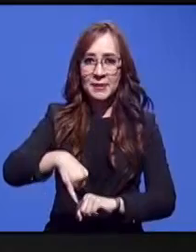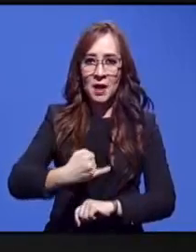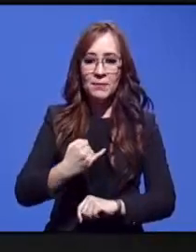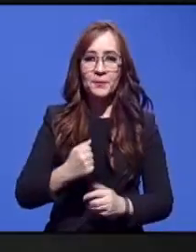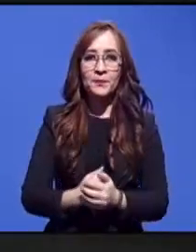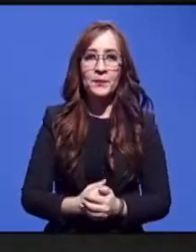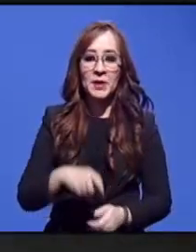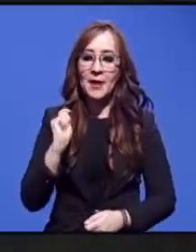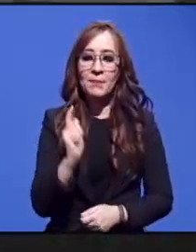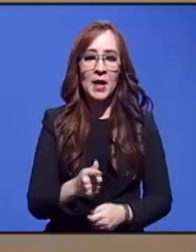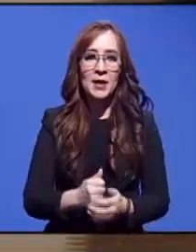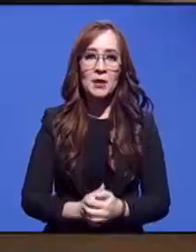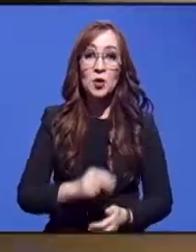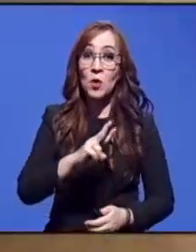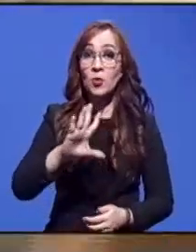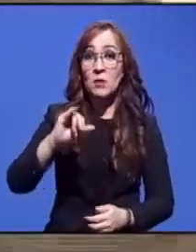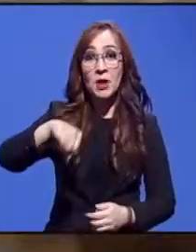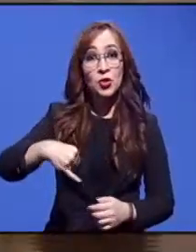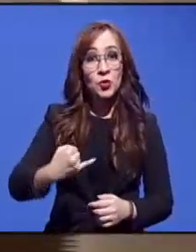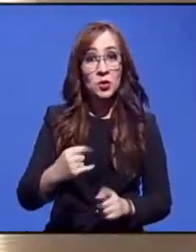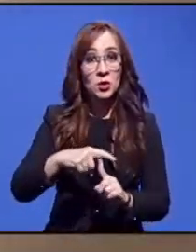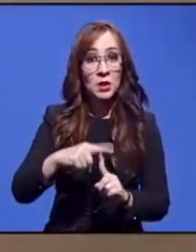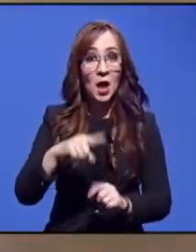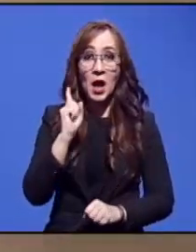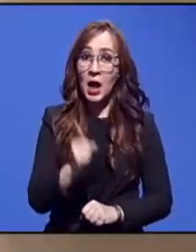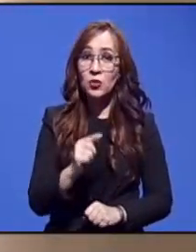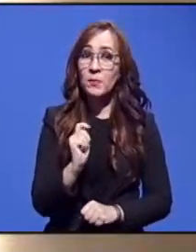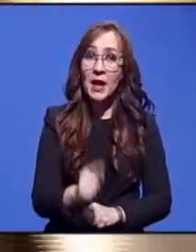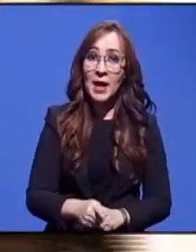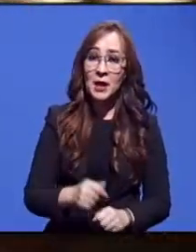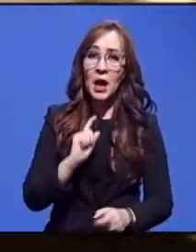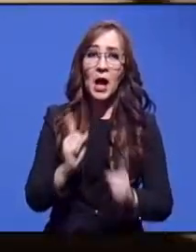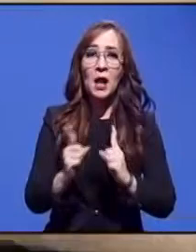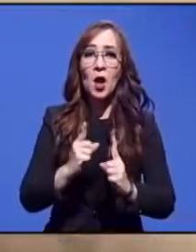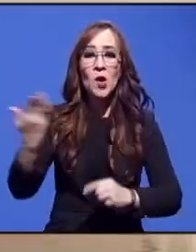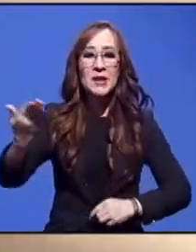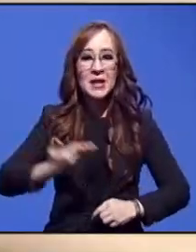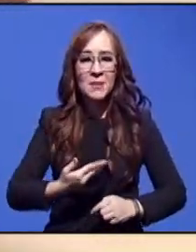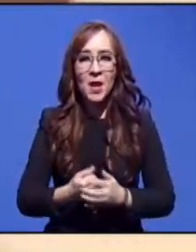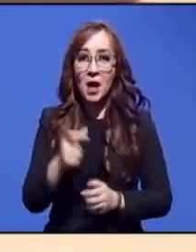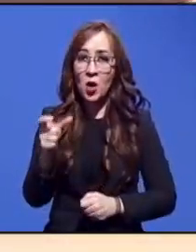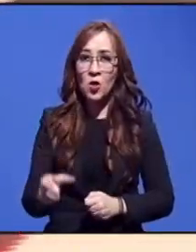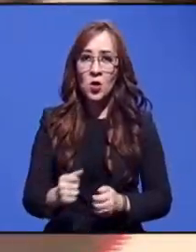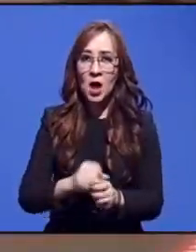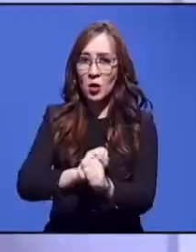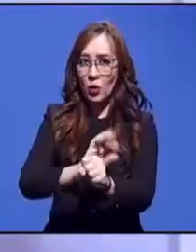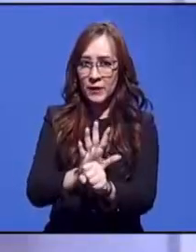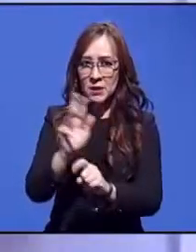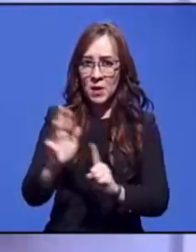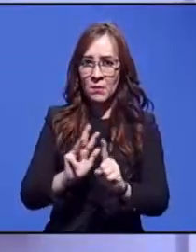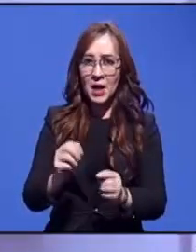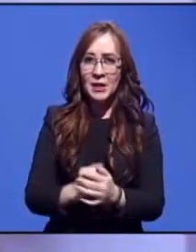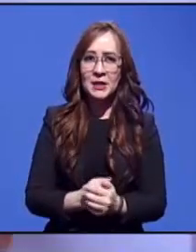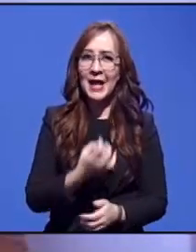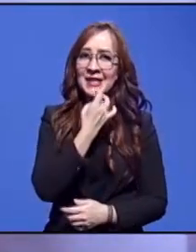denda Rp50 juta akan diberikan jika hotel kembali menerima pasien COVID-19 secara ilegal. Dan